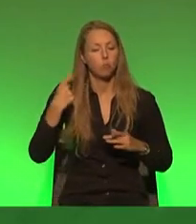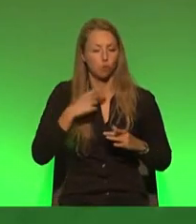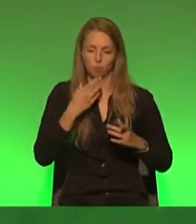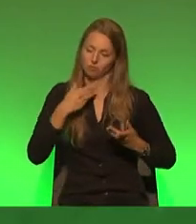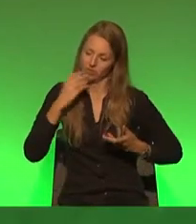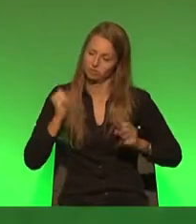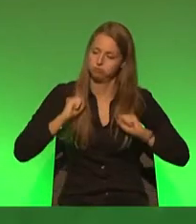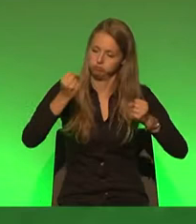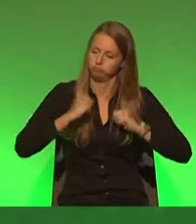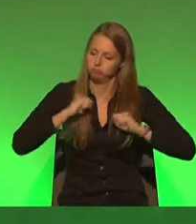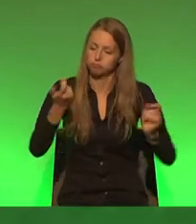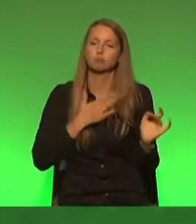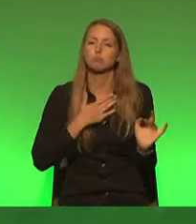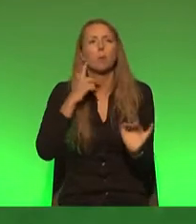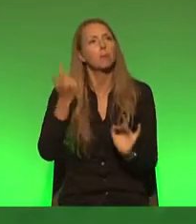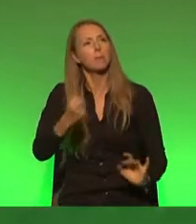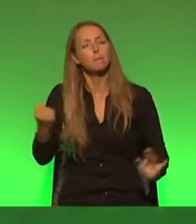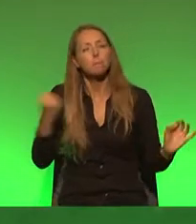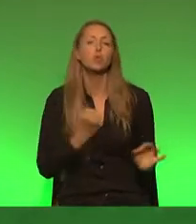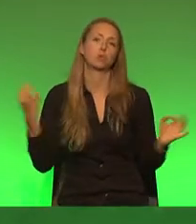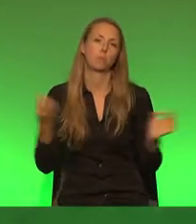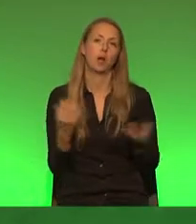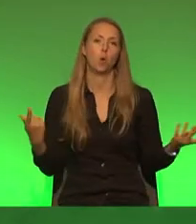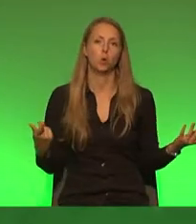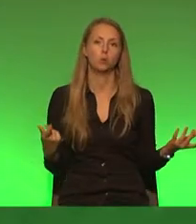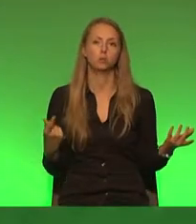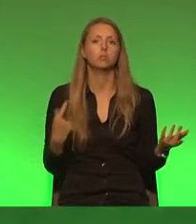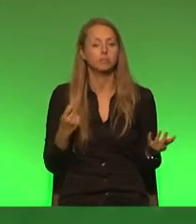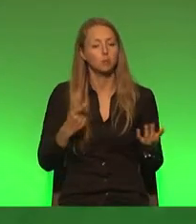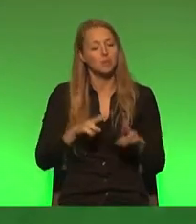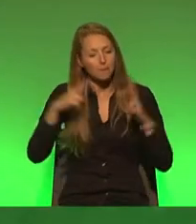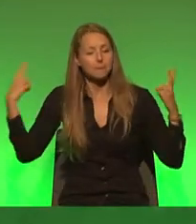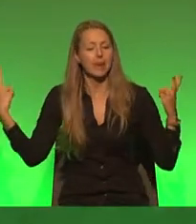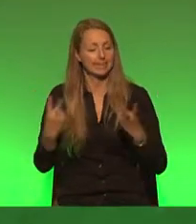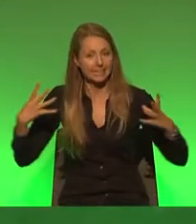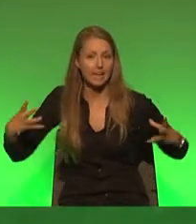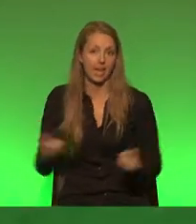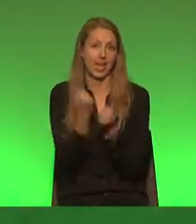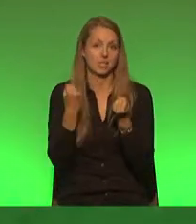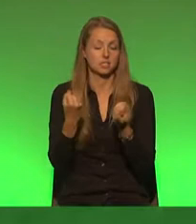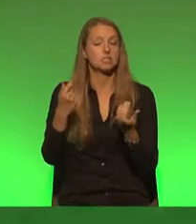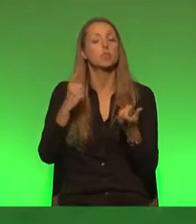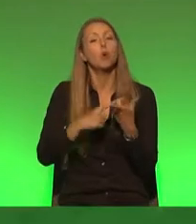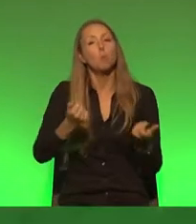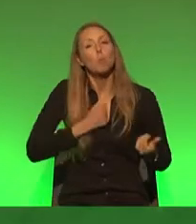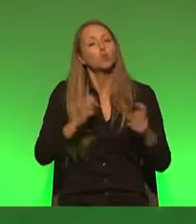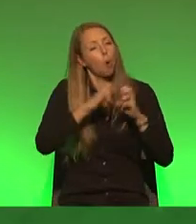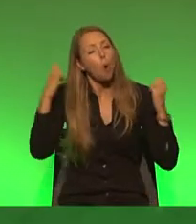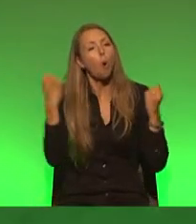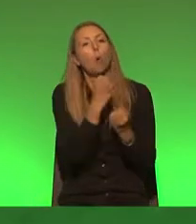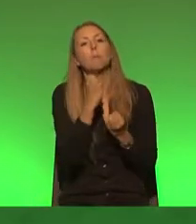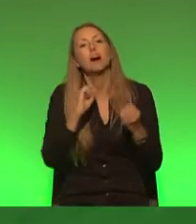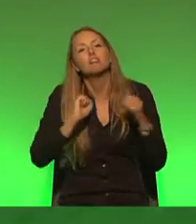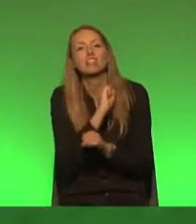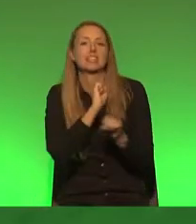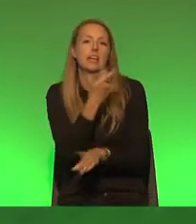Fragen mit Mut begegnen. Mit dem Mut zur radikalen Rettung unseres Planeten, mit dem Mut, Europa zu verteidigen, mit dem Mut,